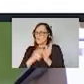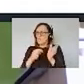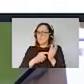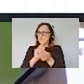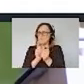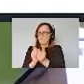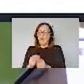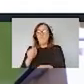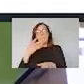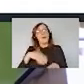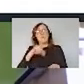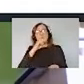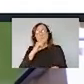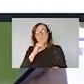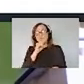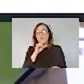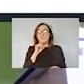też mamy dużo,